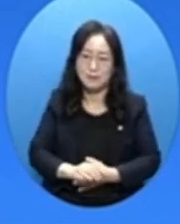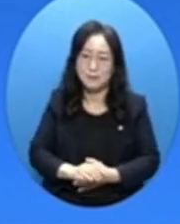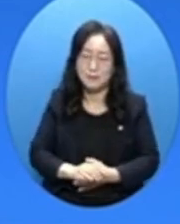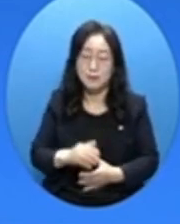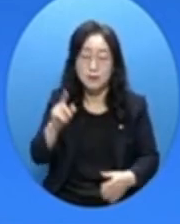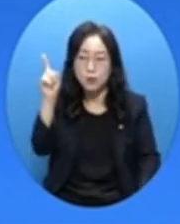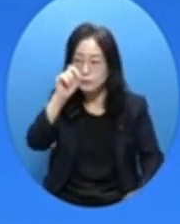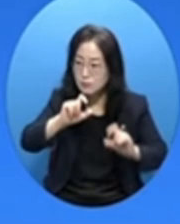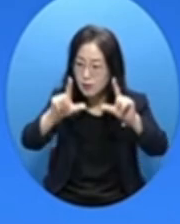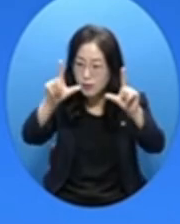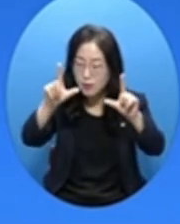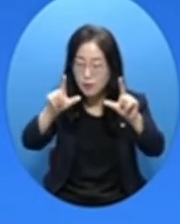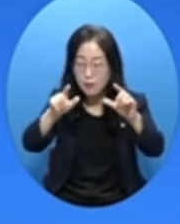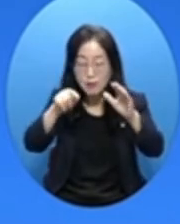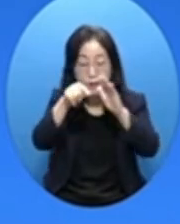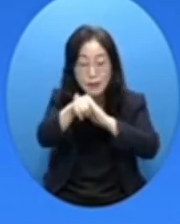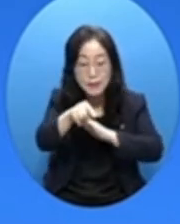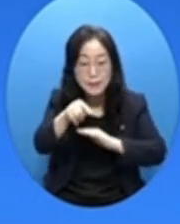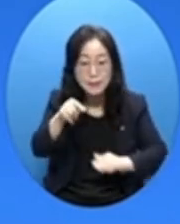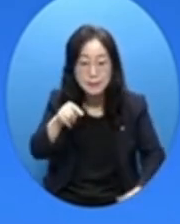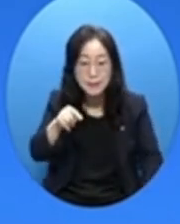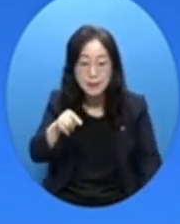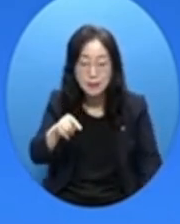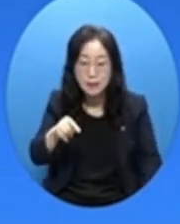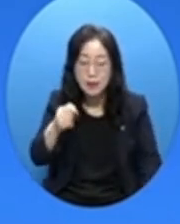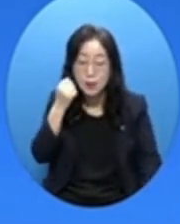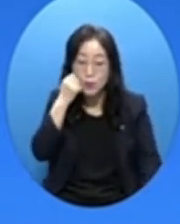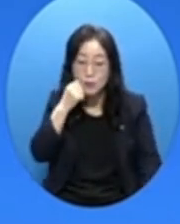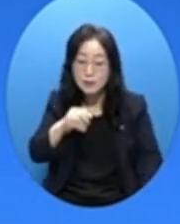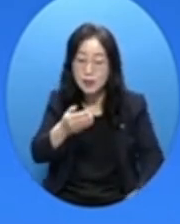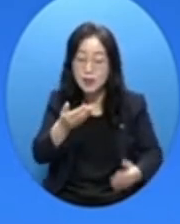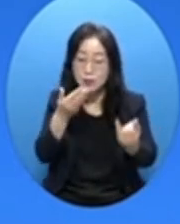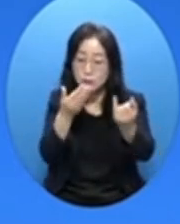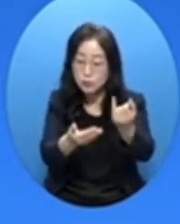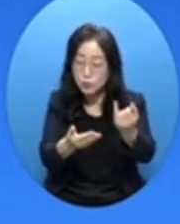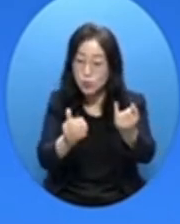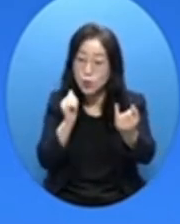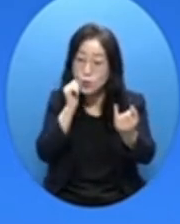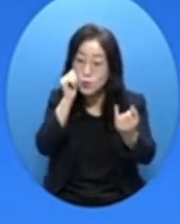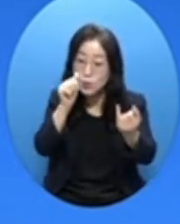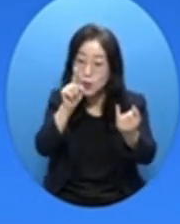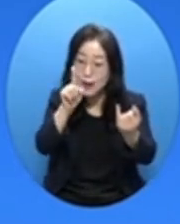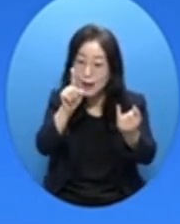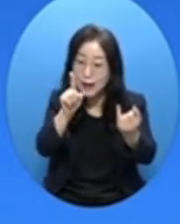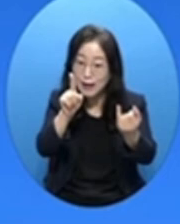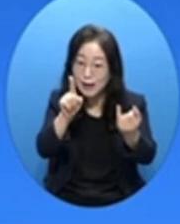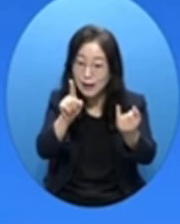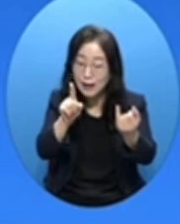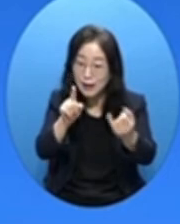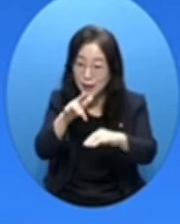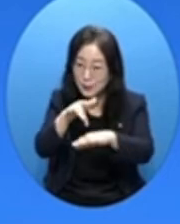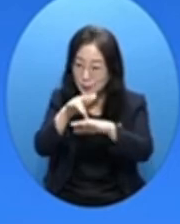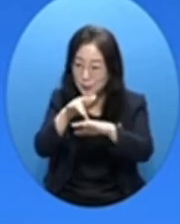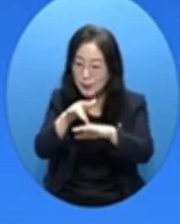근데 오늘 가보니까 본인이 갖다 놓고 간 초콜릿 하나가 없은 것을